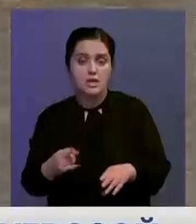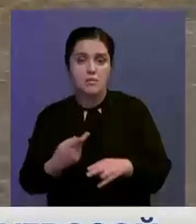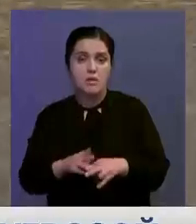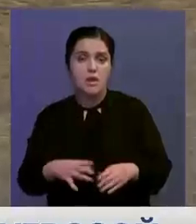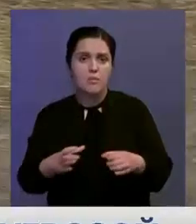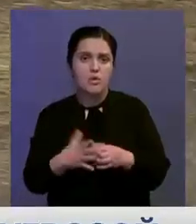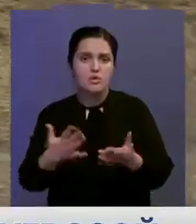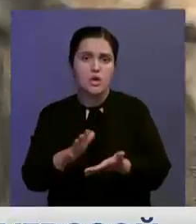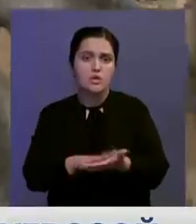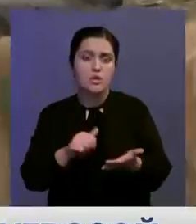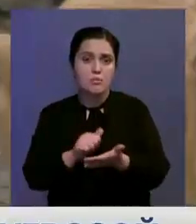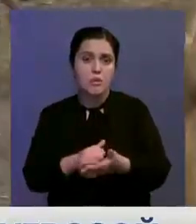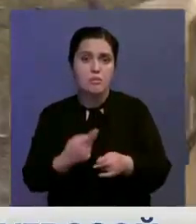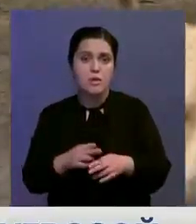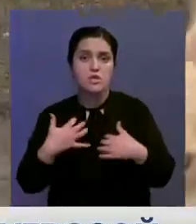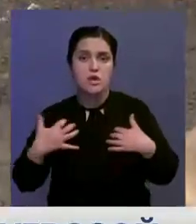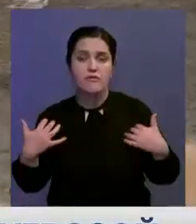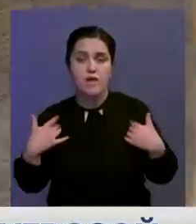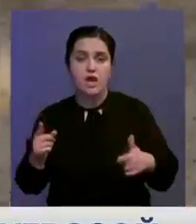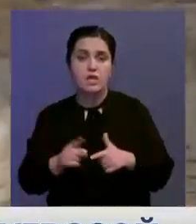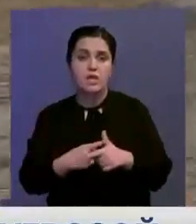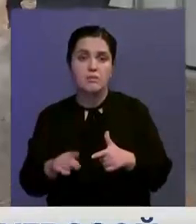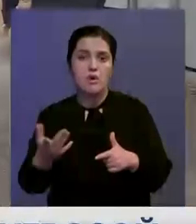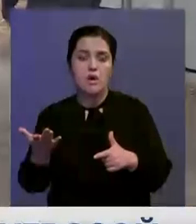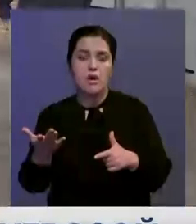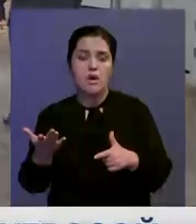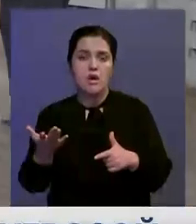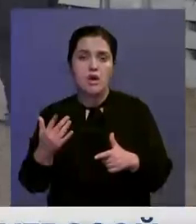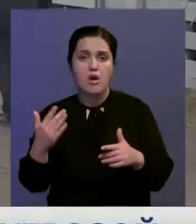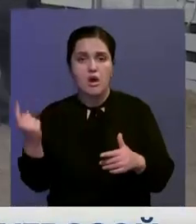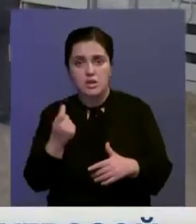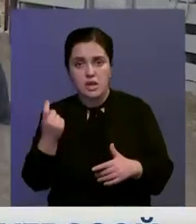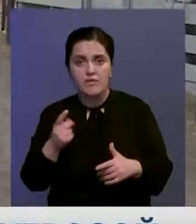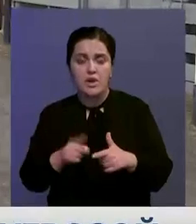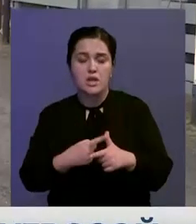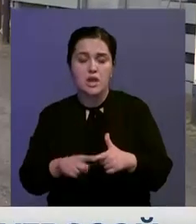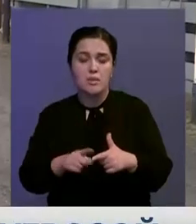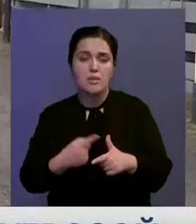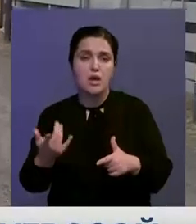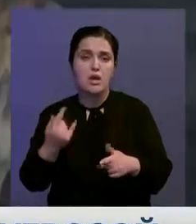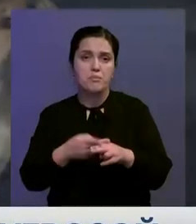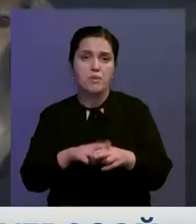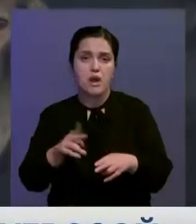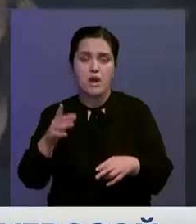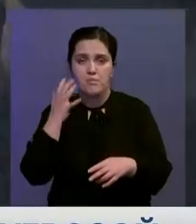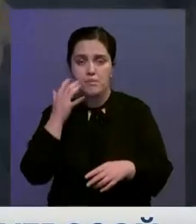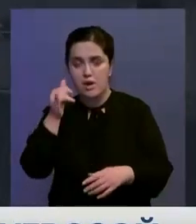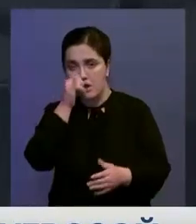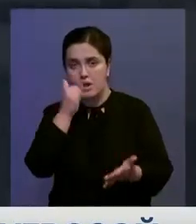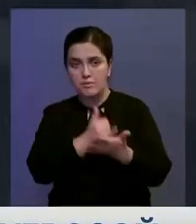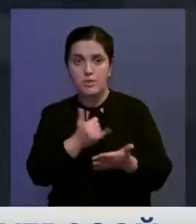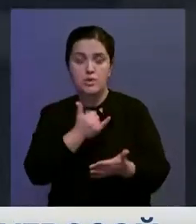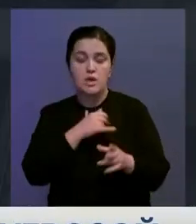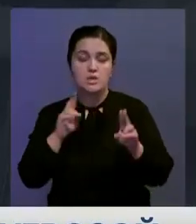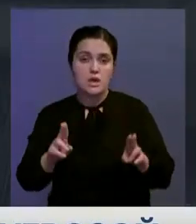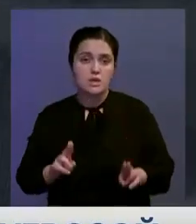уже испорчена. И животных либо на стерилизацию, либо на хозяйственные нужды – охоту. У нас в стране стандарты национальных пород